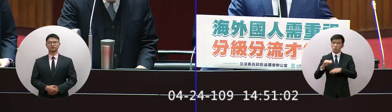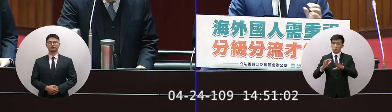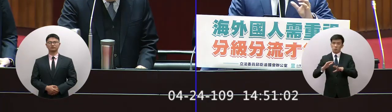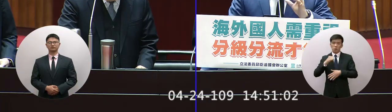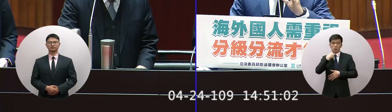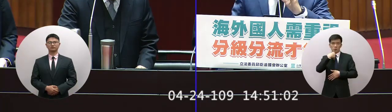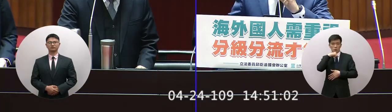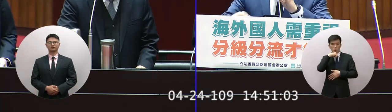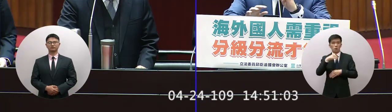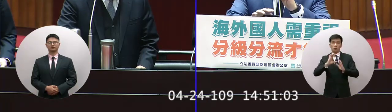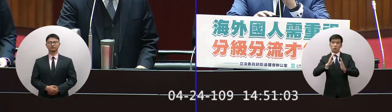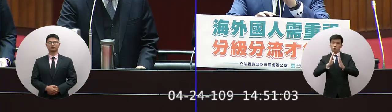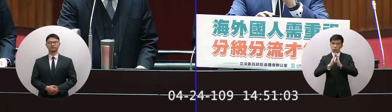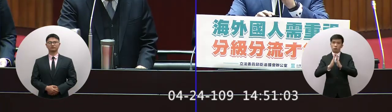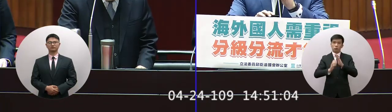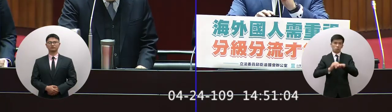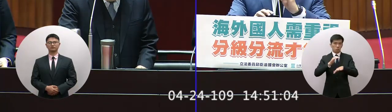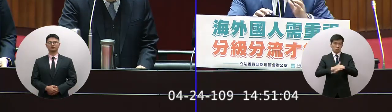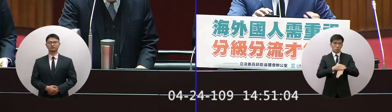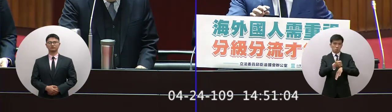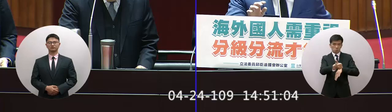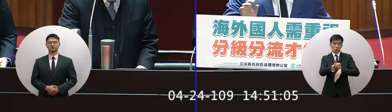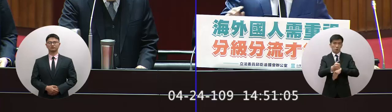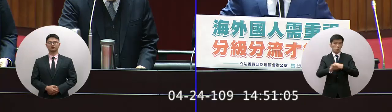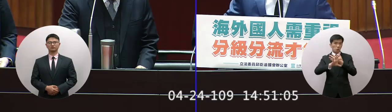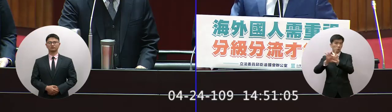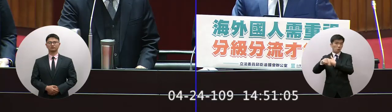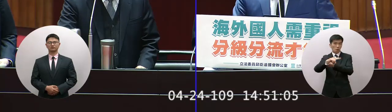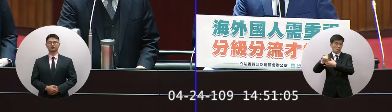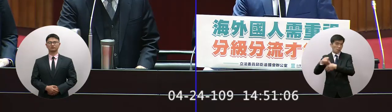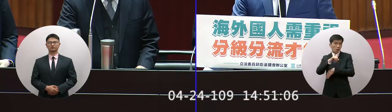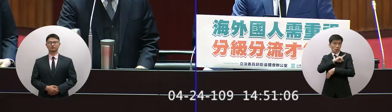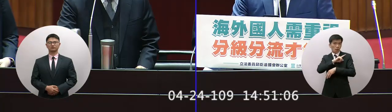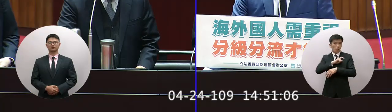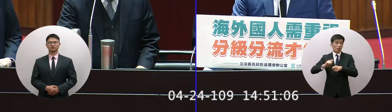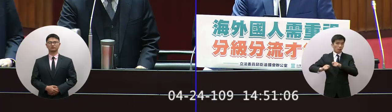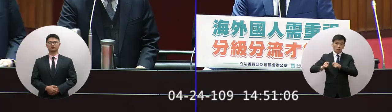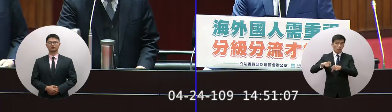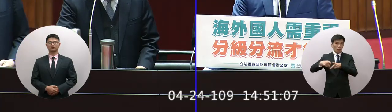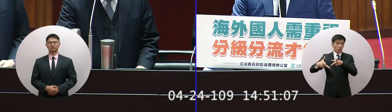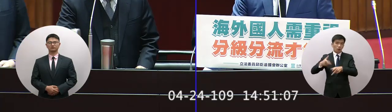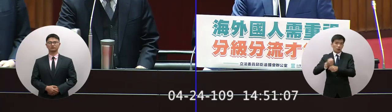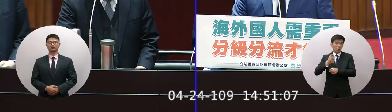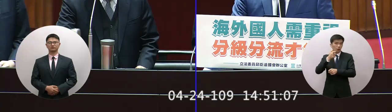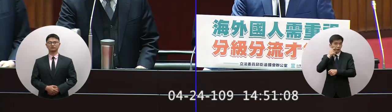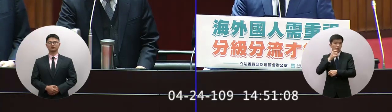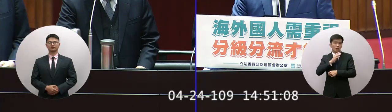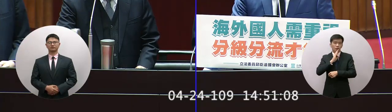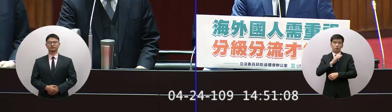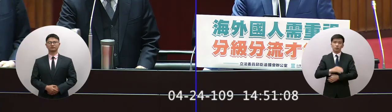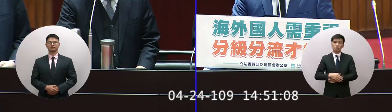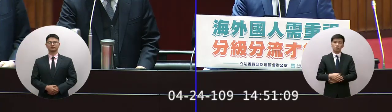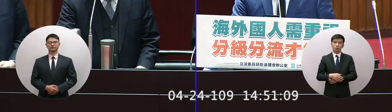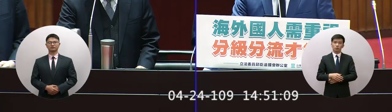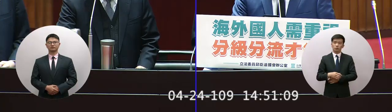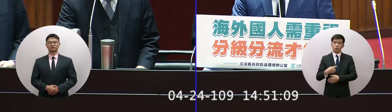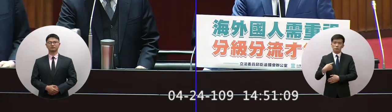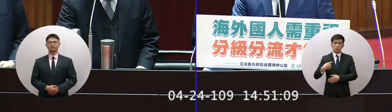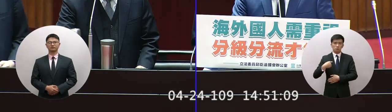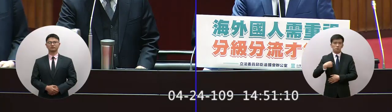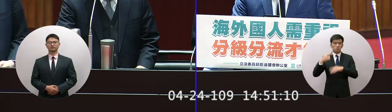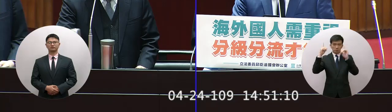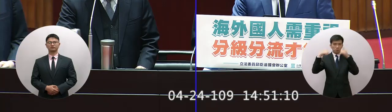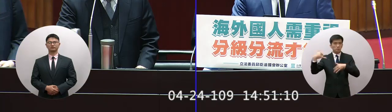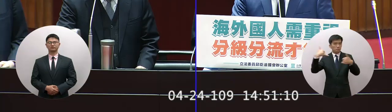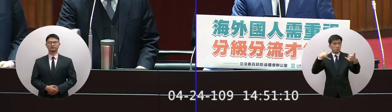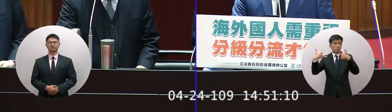国家队就先说，那其实不是每个国家都有这样的自己制造 的能力，所以这个部分其实一直我这边接受到很多